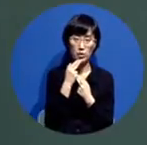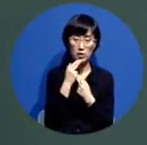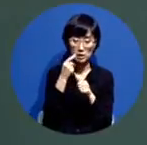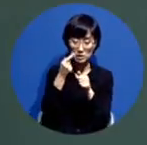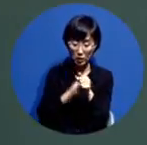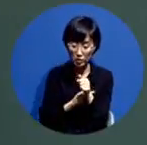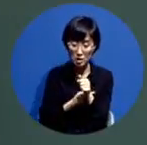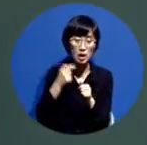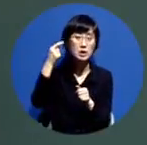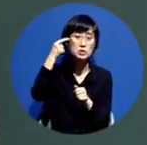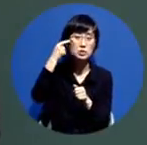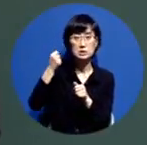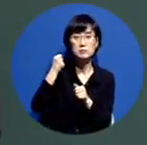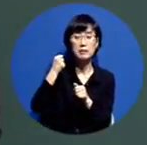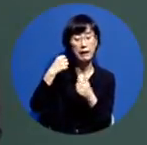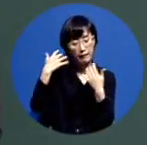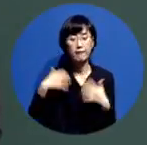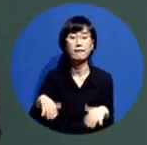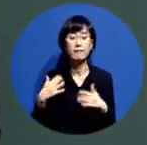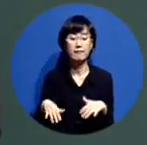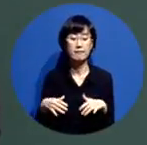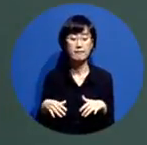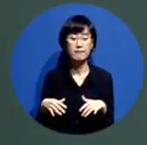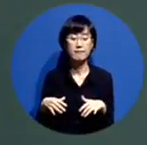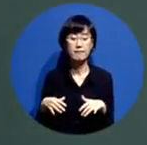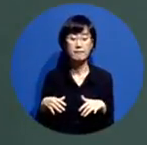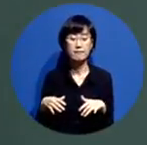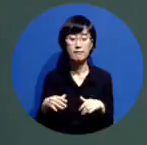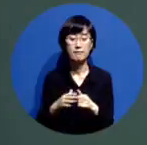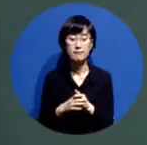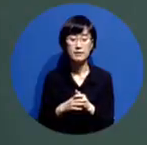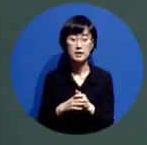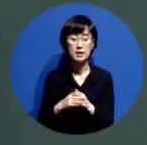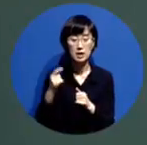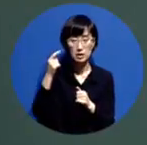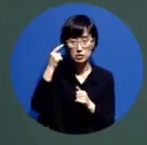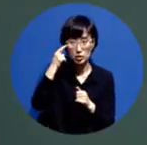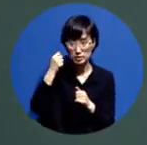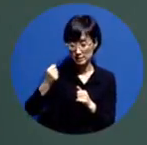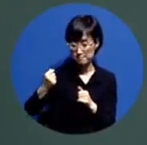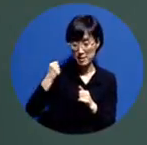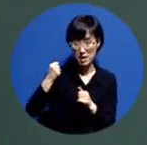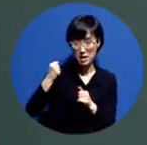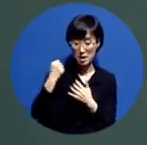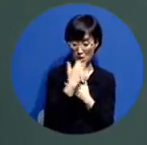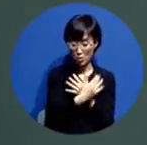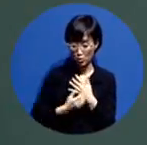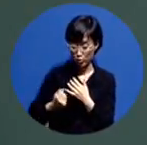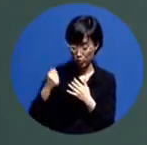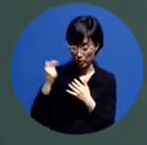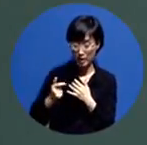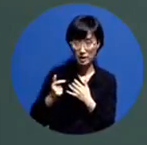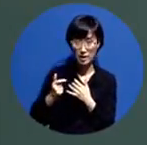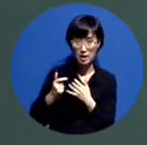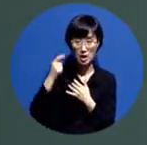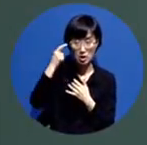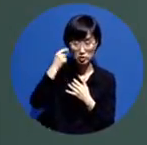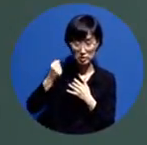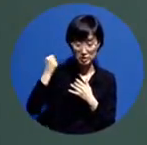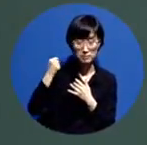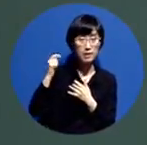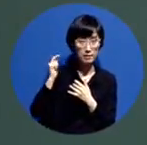因为你有这个被束缚嘛你得到上帝 이게 안 되면 이거라도 돼야 된단 말이에요. 如果说你不行的话你哪怕有第二个力量 이게 되어야 정신적인 힘이 있어야 육신적인